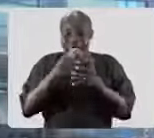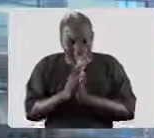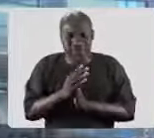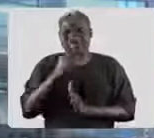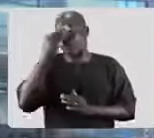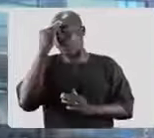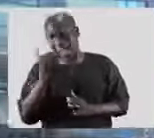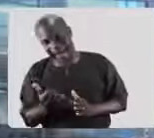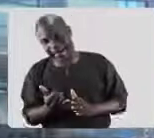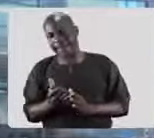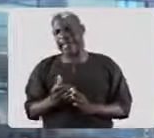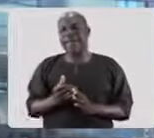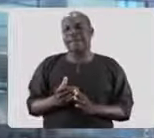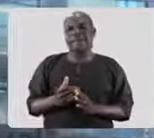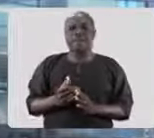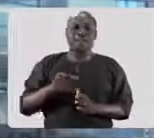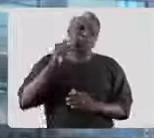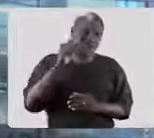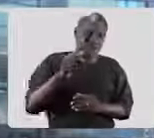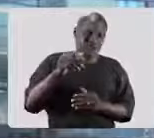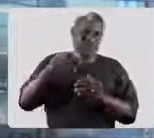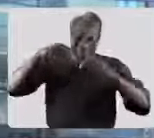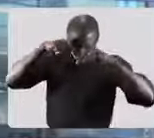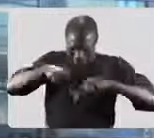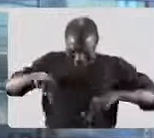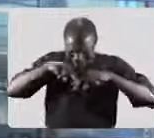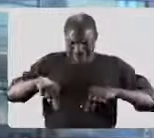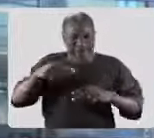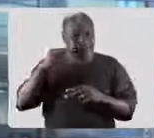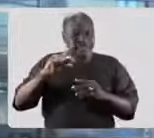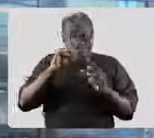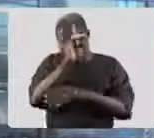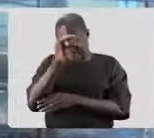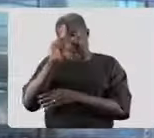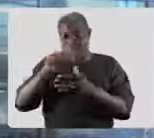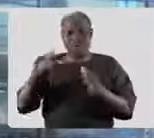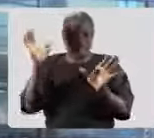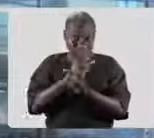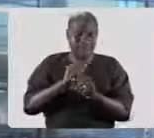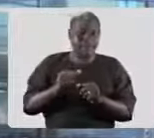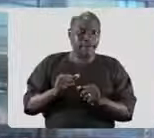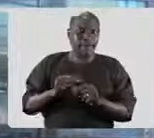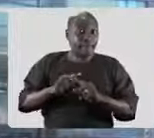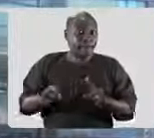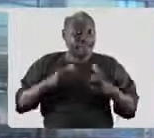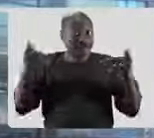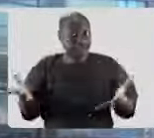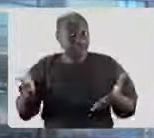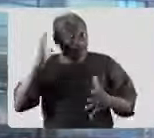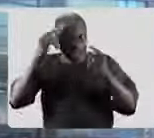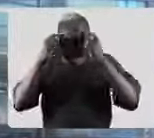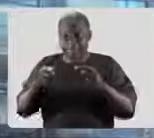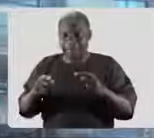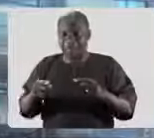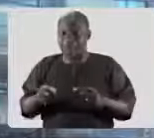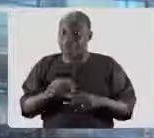wabisa wa duadua mu akodo December ehudi eto aba obe wini asam kese wei e ba beto